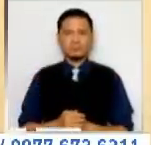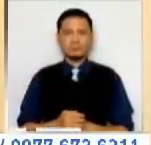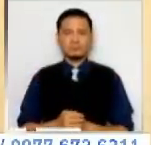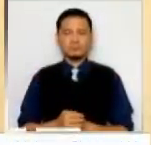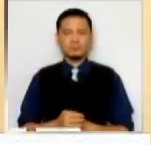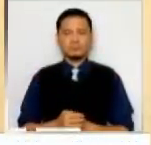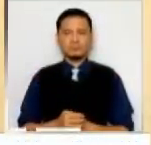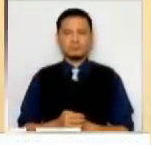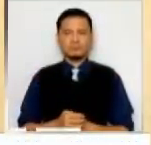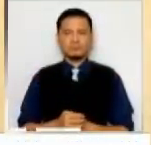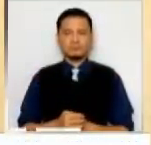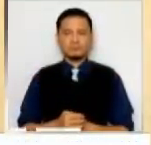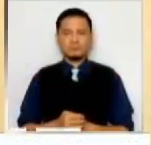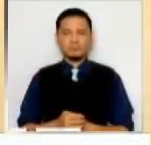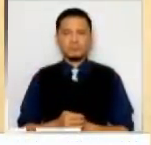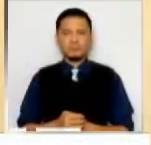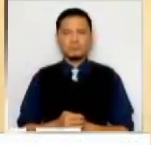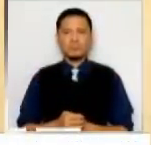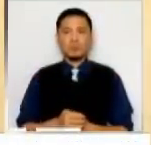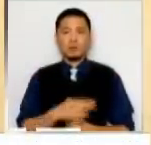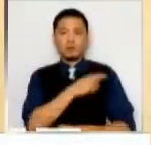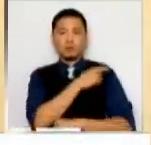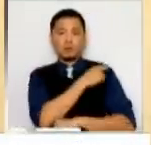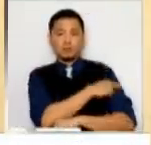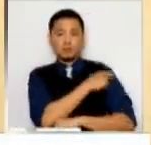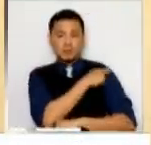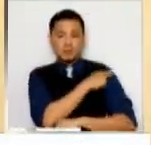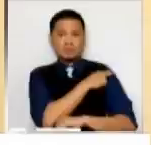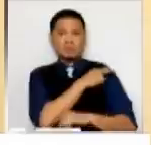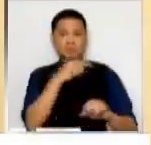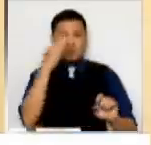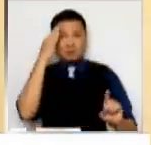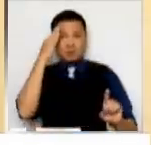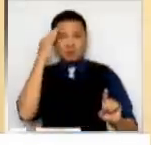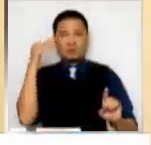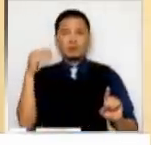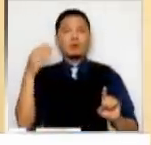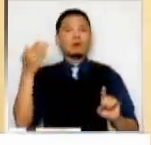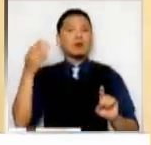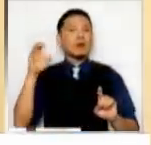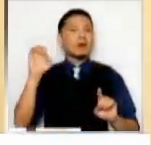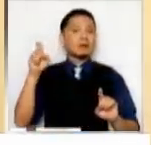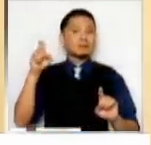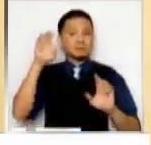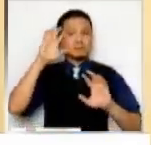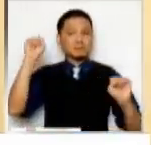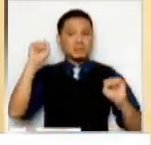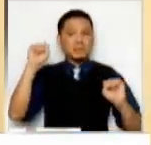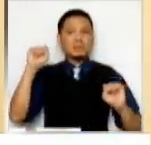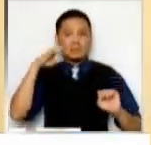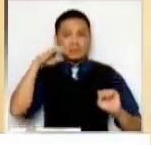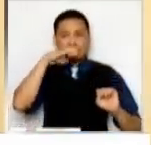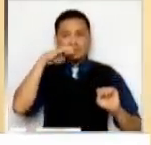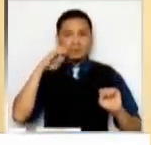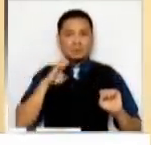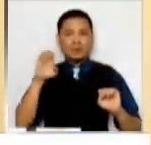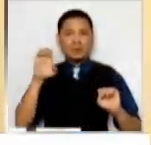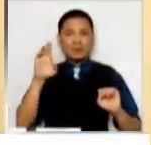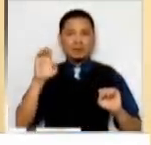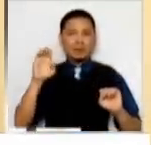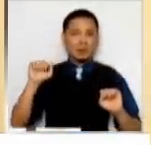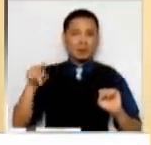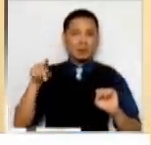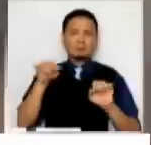Samantala, nakalabas na po ng ospital si dating Pangulong Joseph Estrada matapos isang buwang ma-confine sa ospital dahil sa